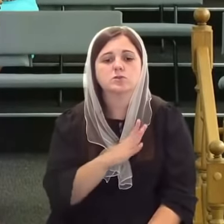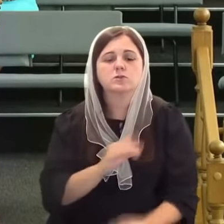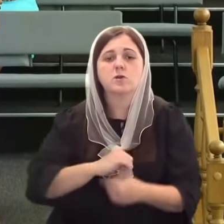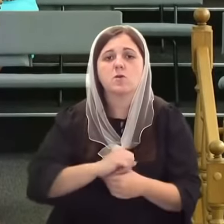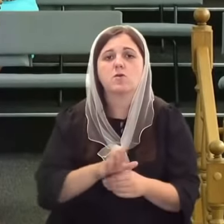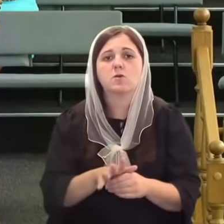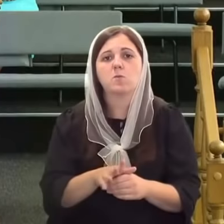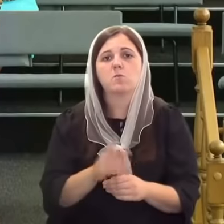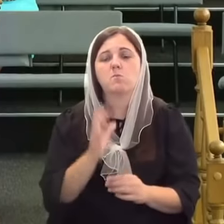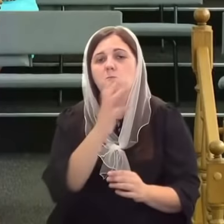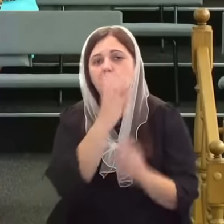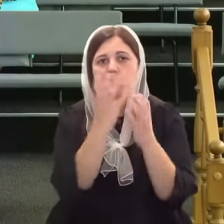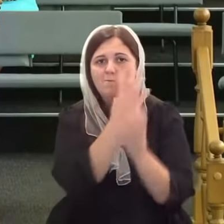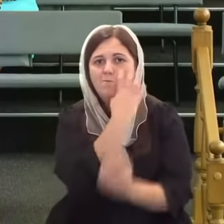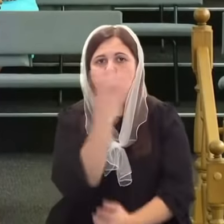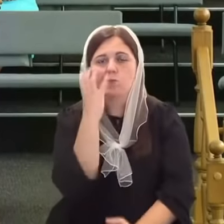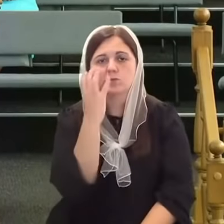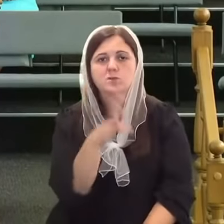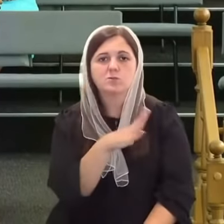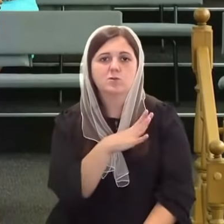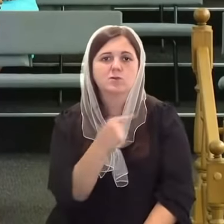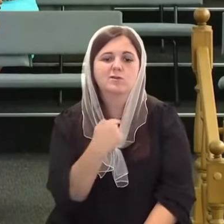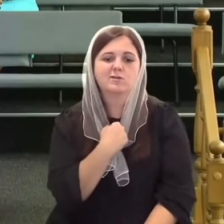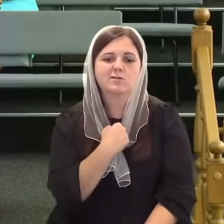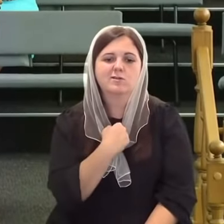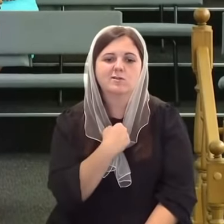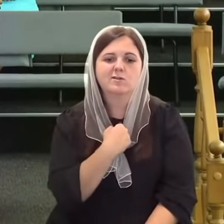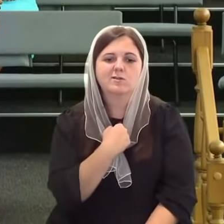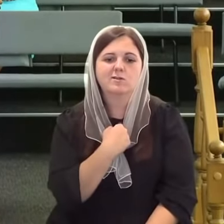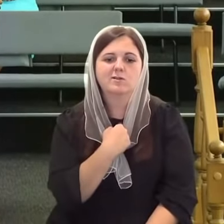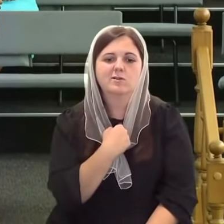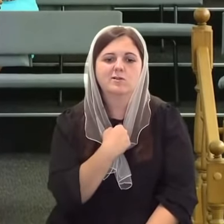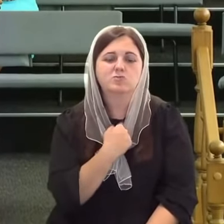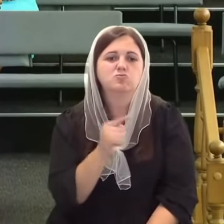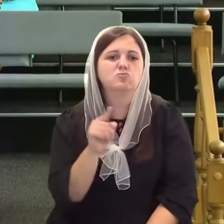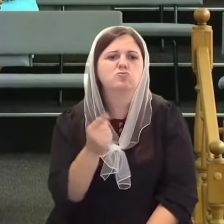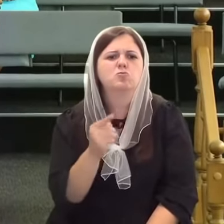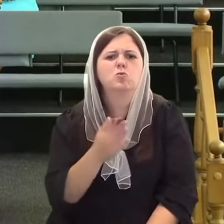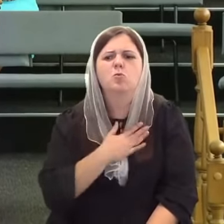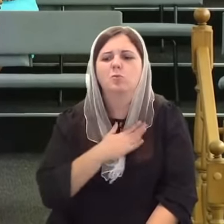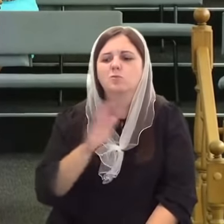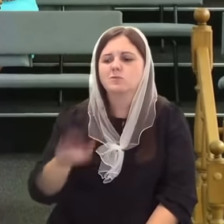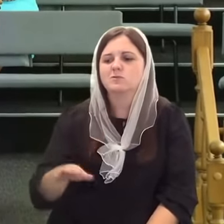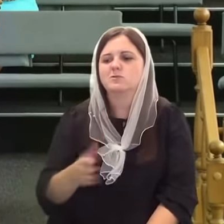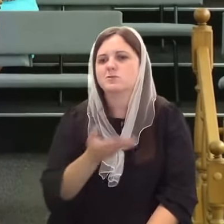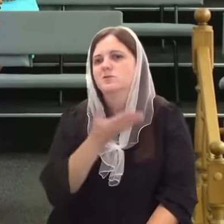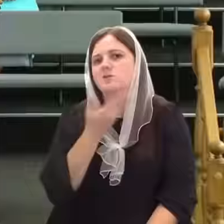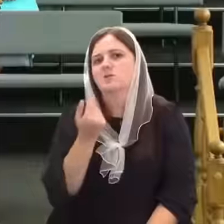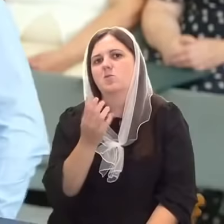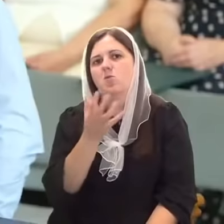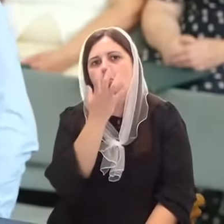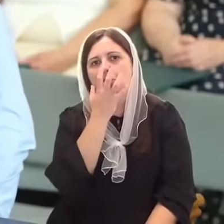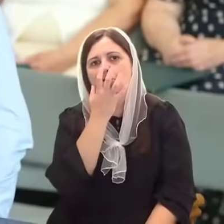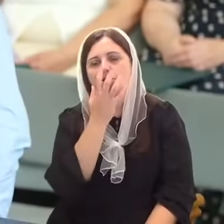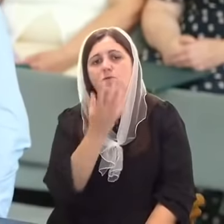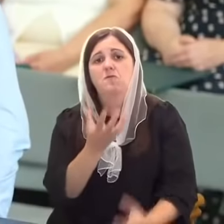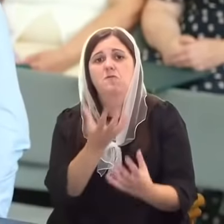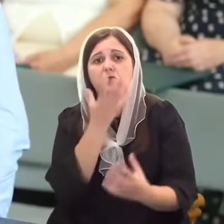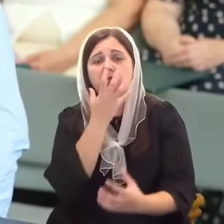начали носить маски, я думаю, что такого в детстве у меня не было. Одел маску и себе пошел.